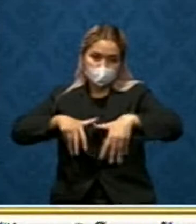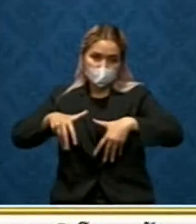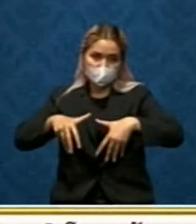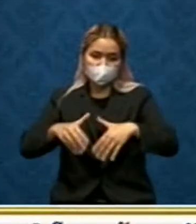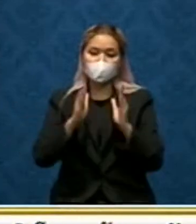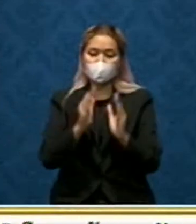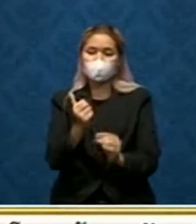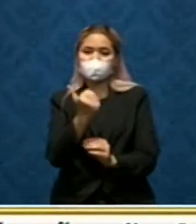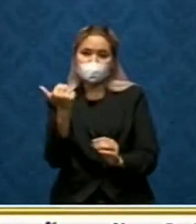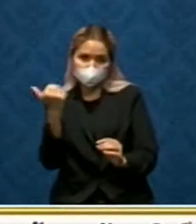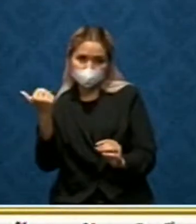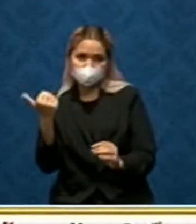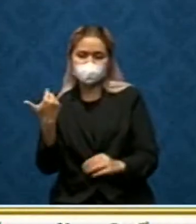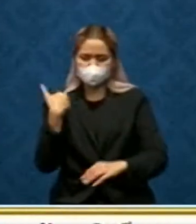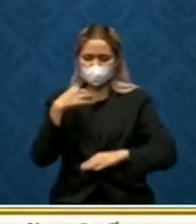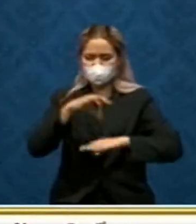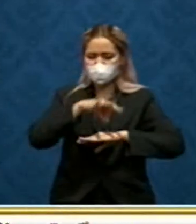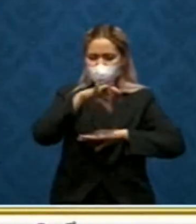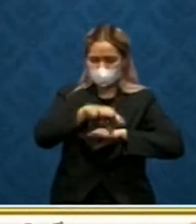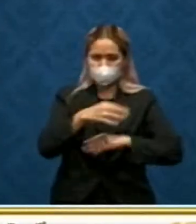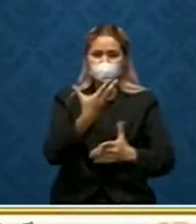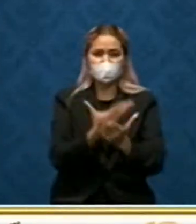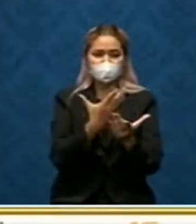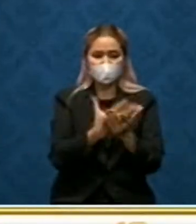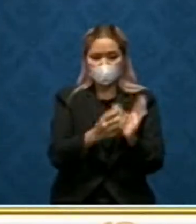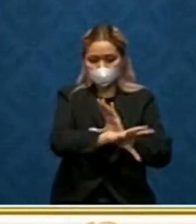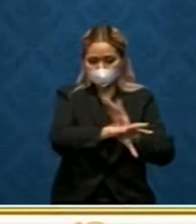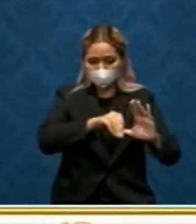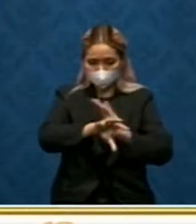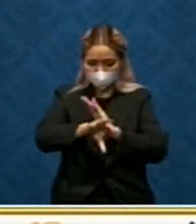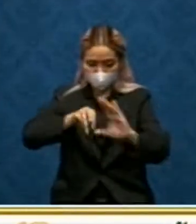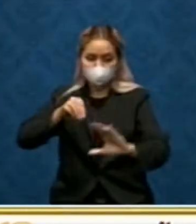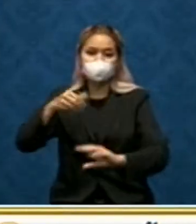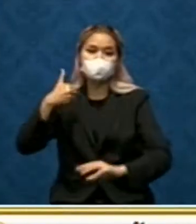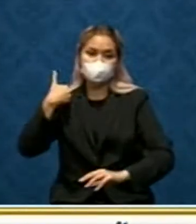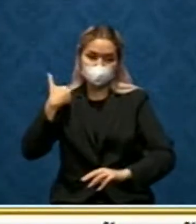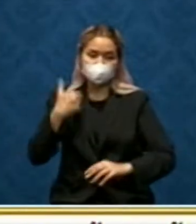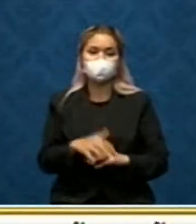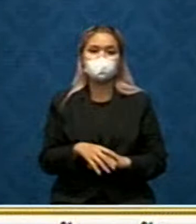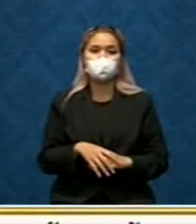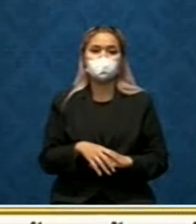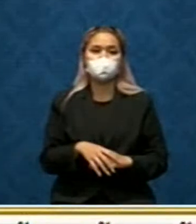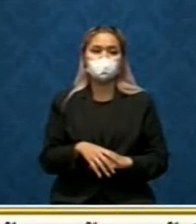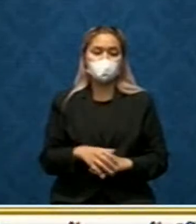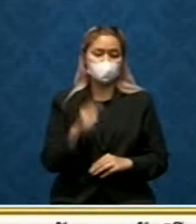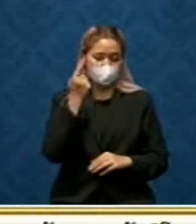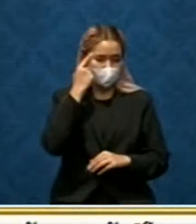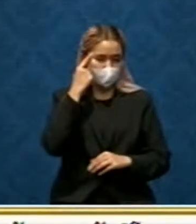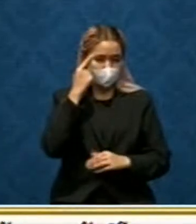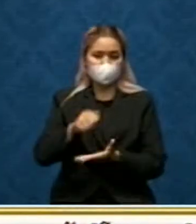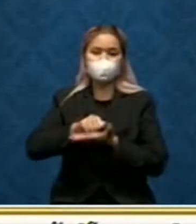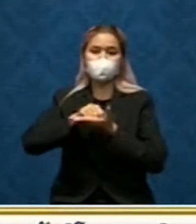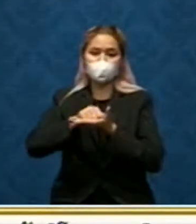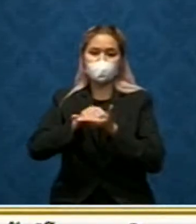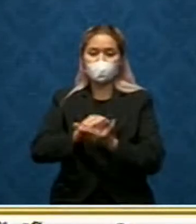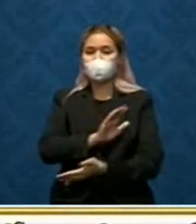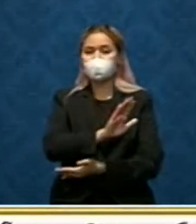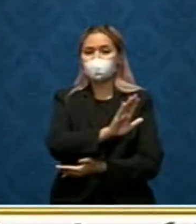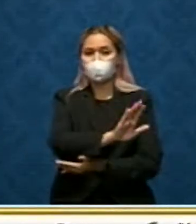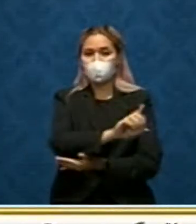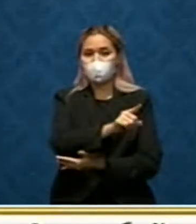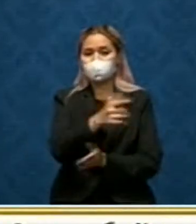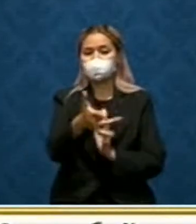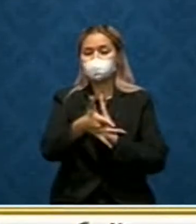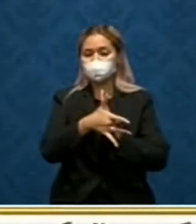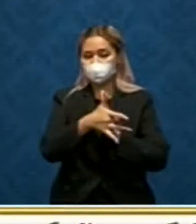โดน พวกกระเสียนโดนนี่คือผลงานของการให้บริกาลประชาชน ในแบสะบั